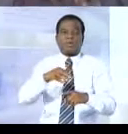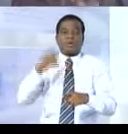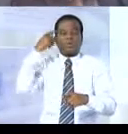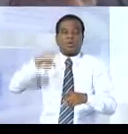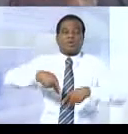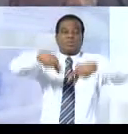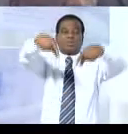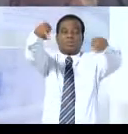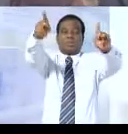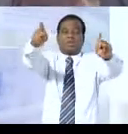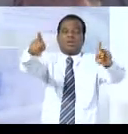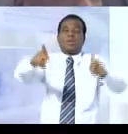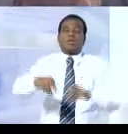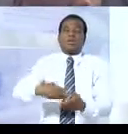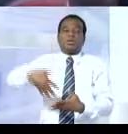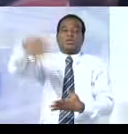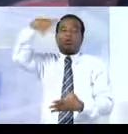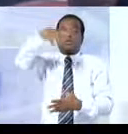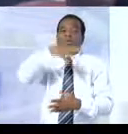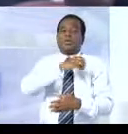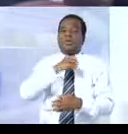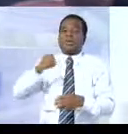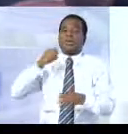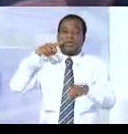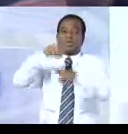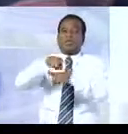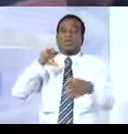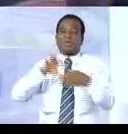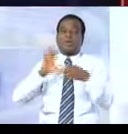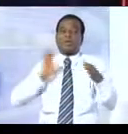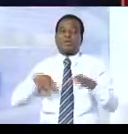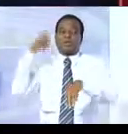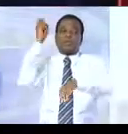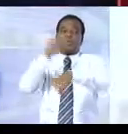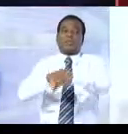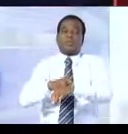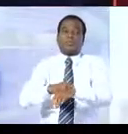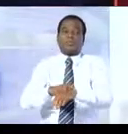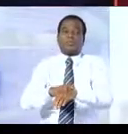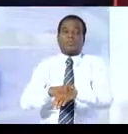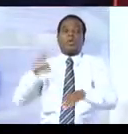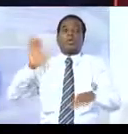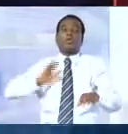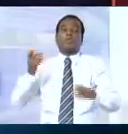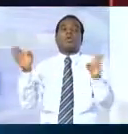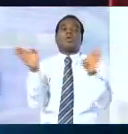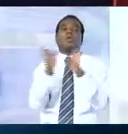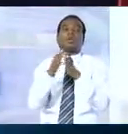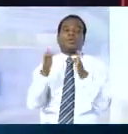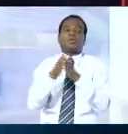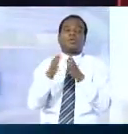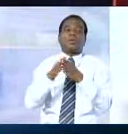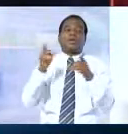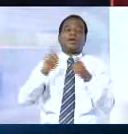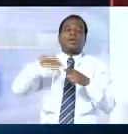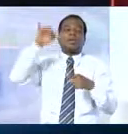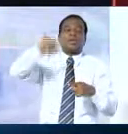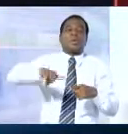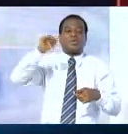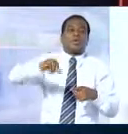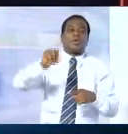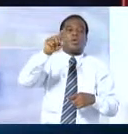lui permettre de relever efficacement les défis de notre temps. Lors du sommet de Yamoussoukro, le